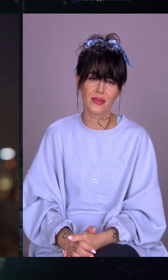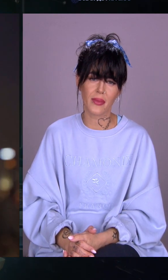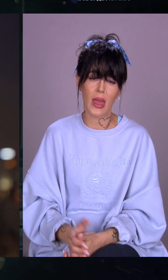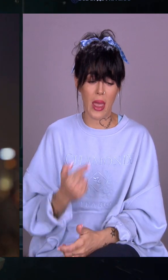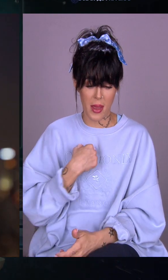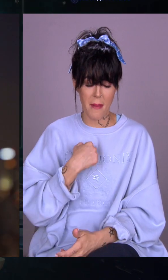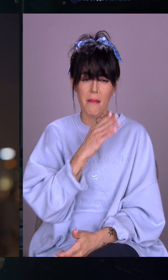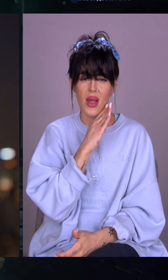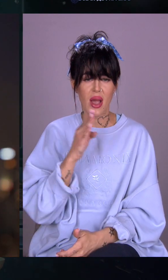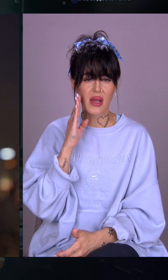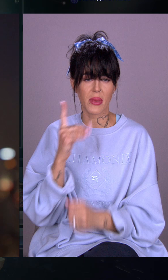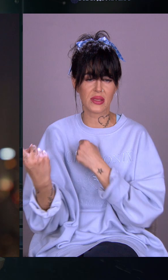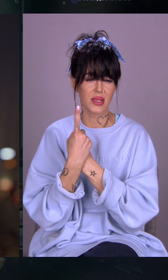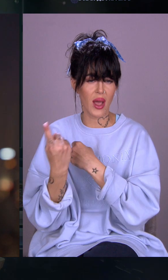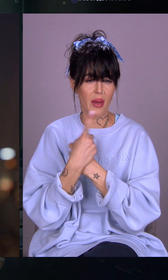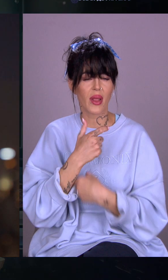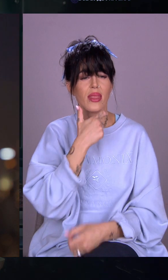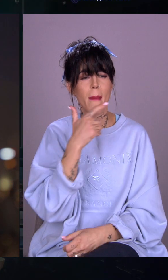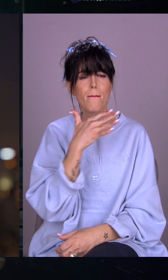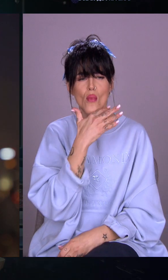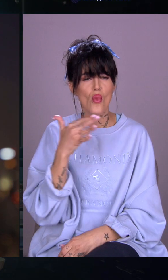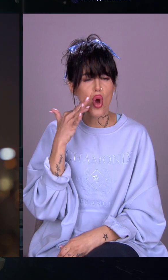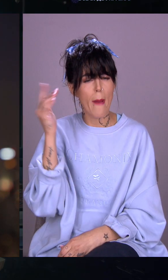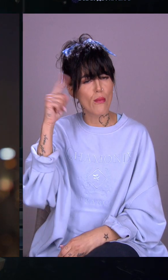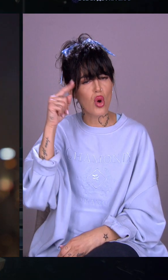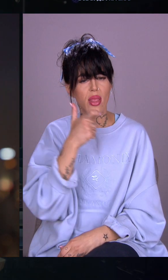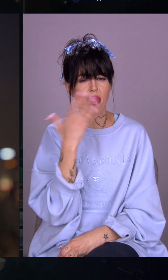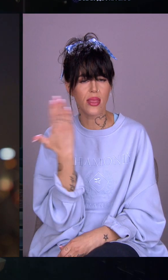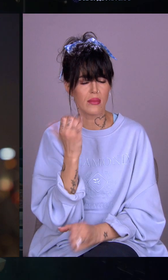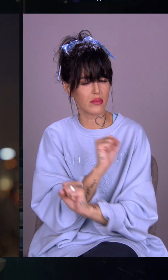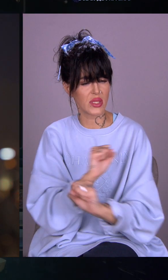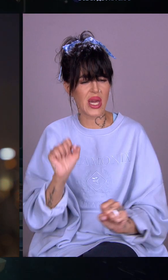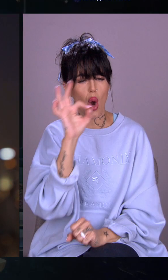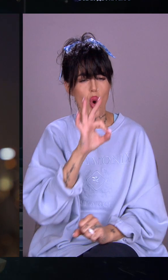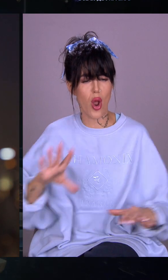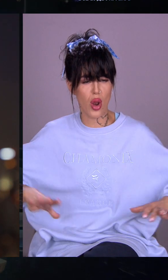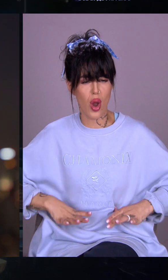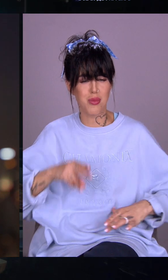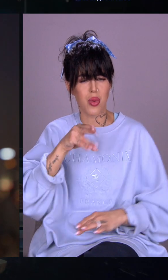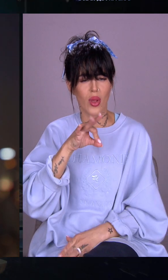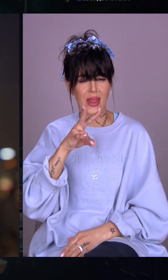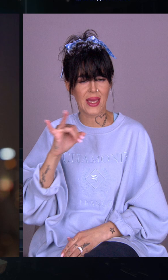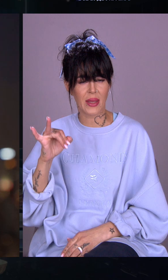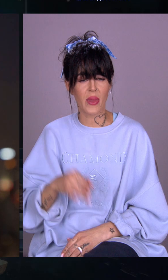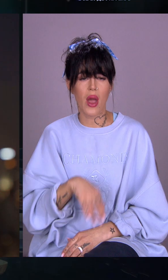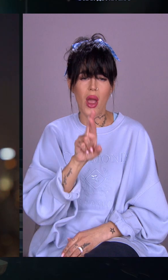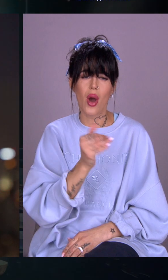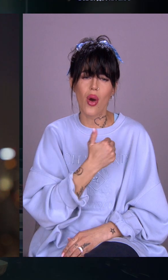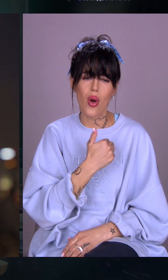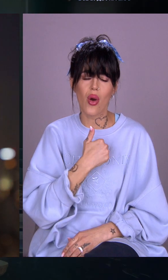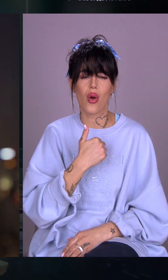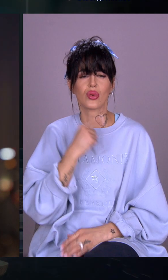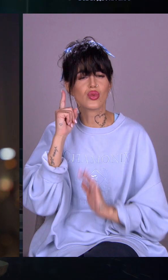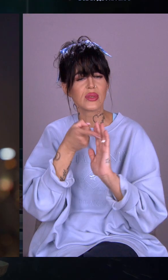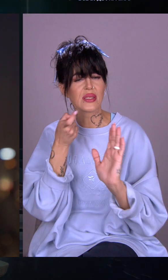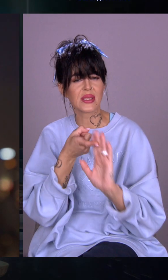не дозволяє дивитися багато мультиків про поні. Я хочу вивчати про життя